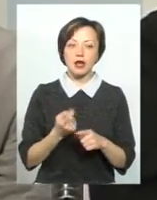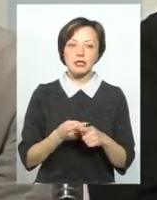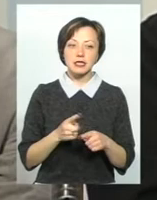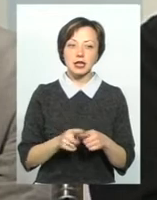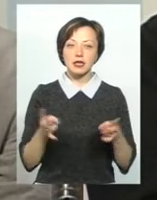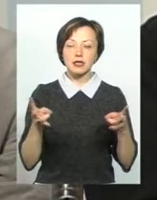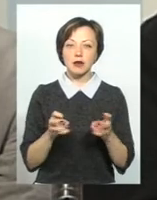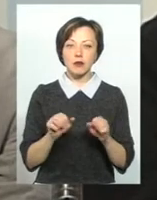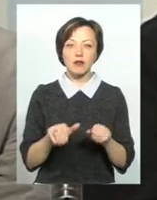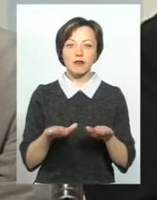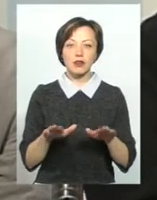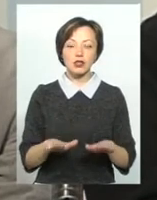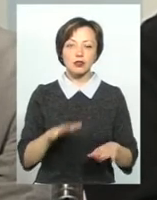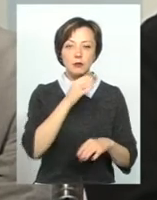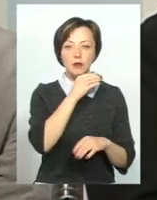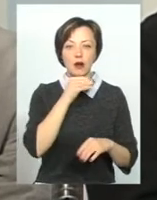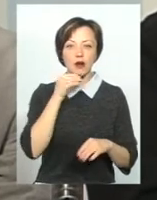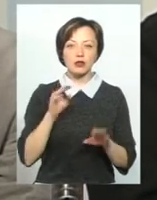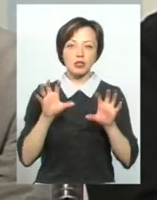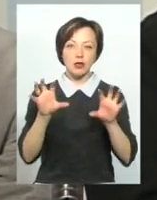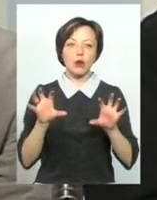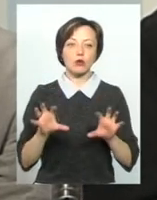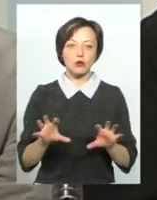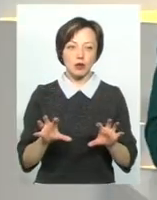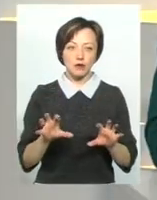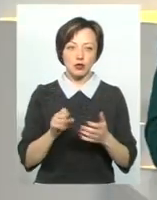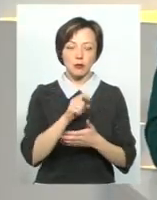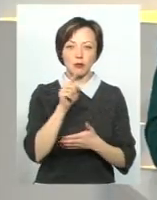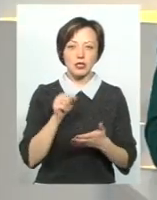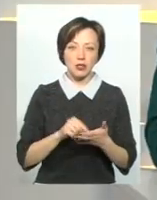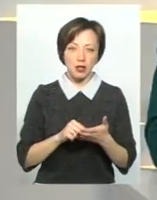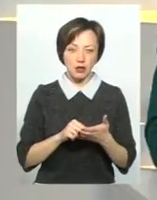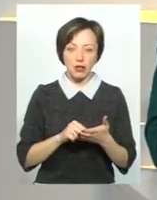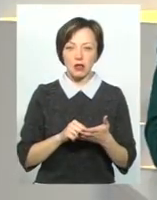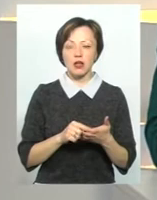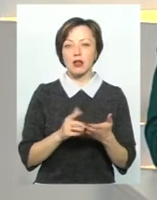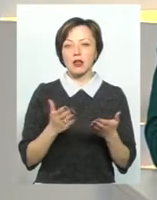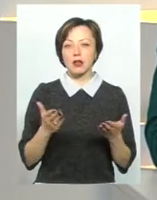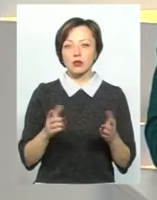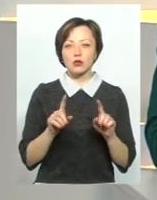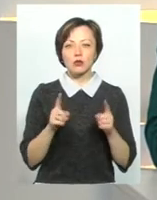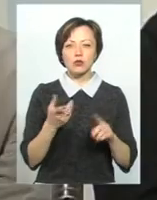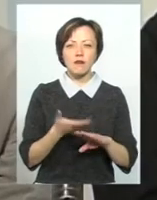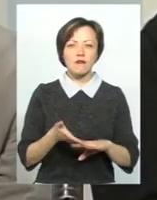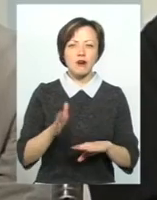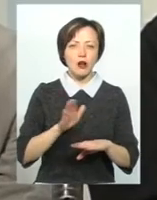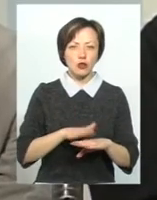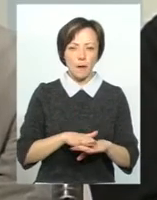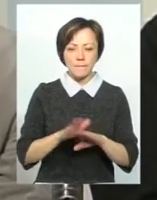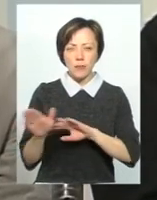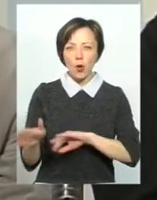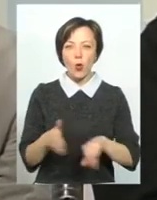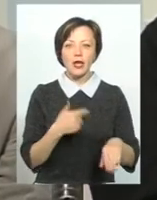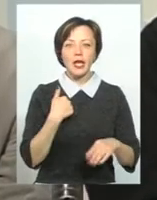треба вирішити дуже багато законодавчих так. питань. Воно протягається дуже важко. Ви знаєте, я тим